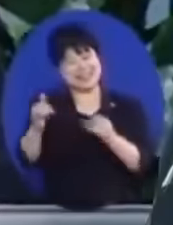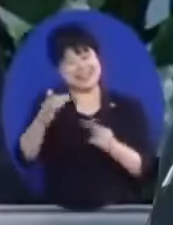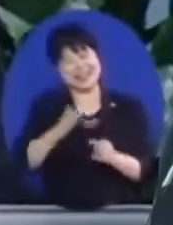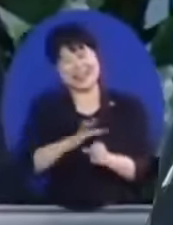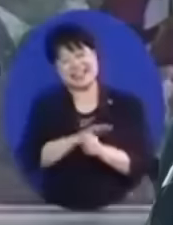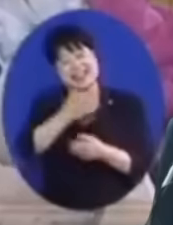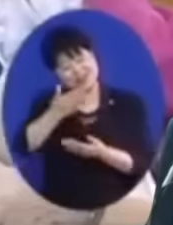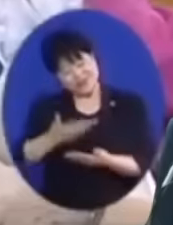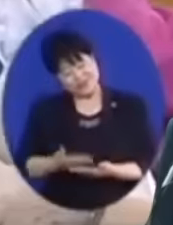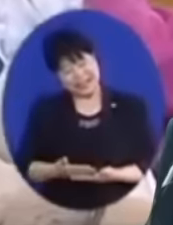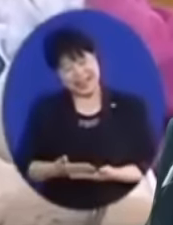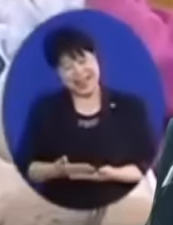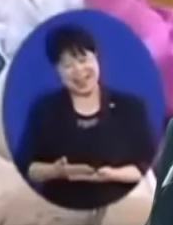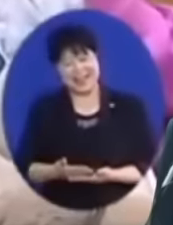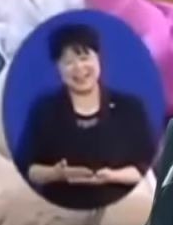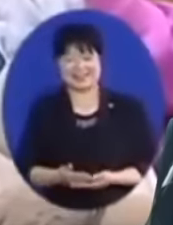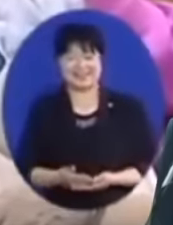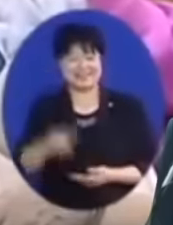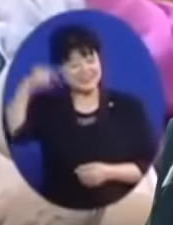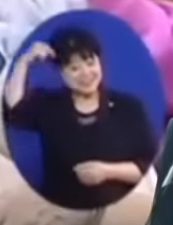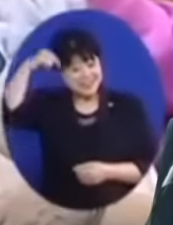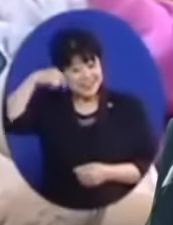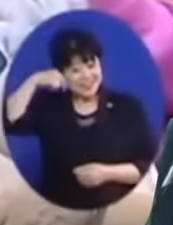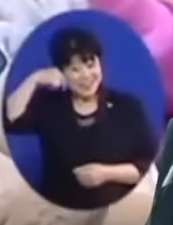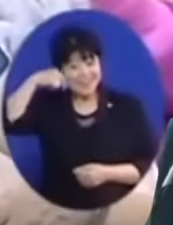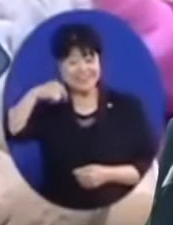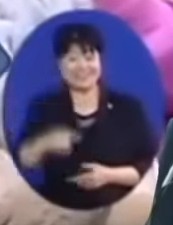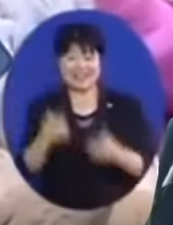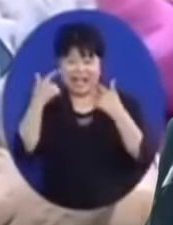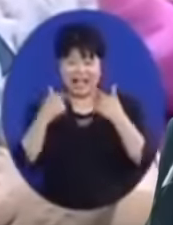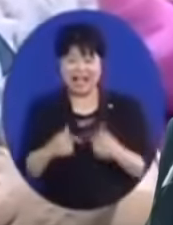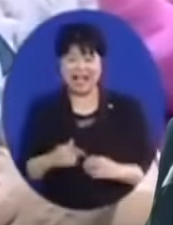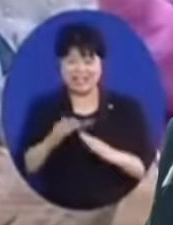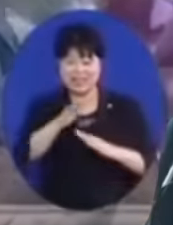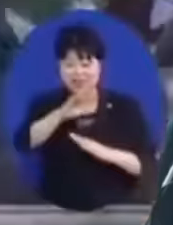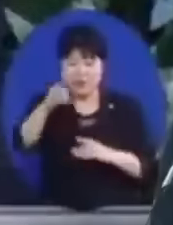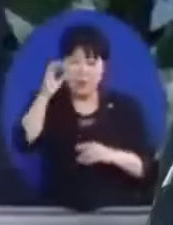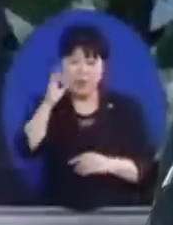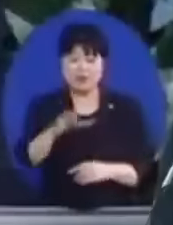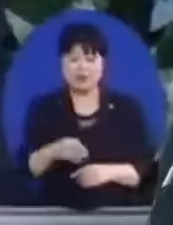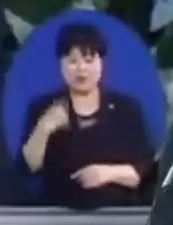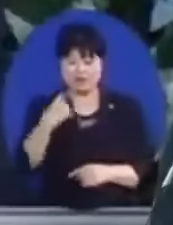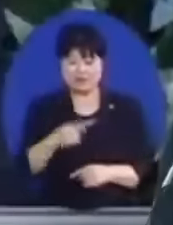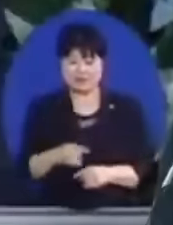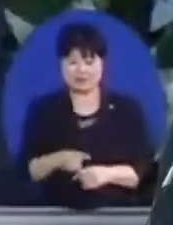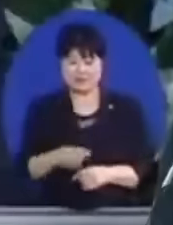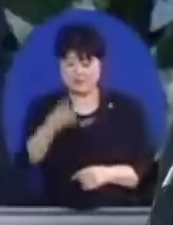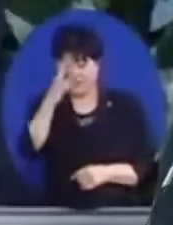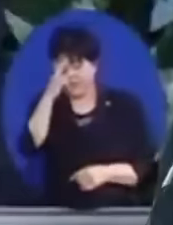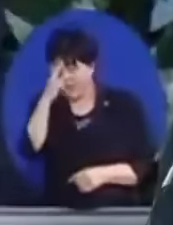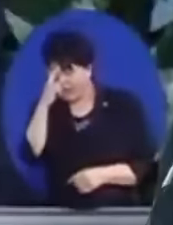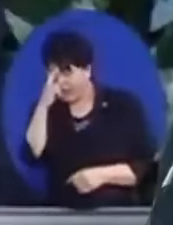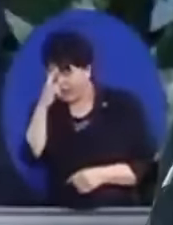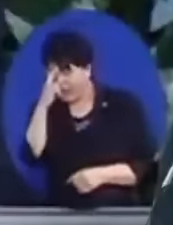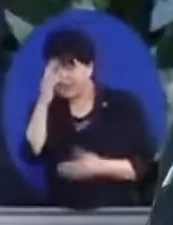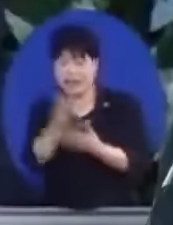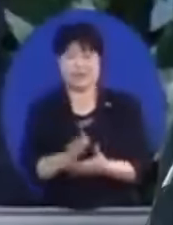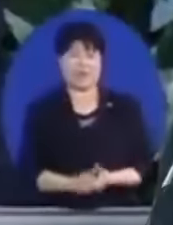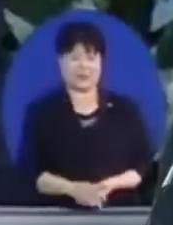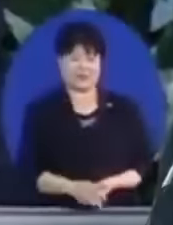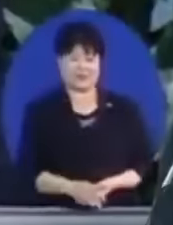나를 사랑하는구나. 당장 그렇게 느낍니다. 우리는 항상 이웃을 보면 인상을 쳐다보잖아요. 인상이